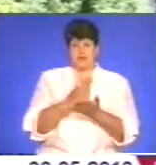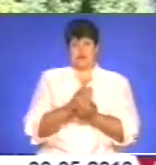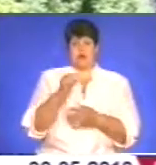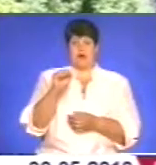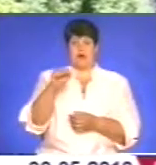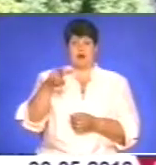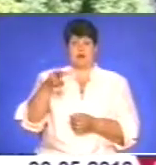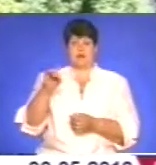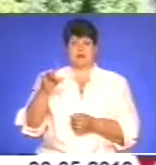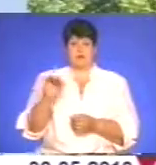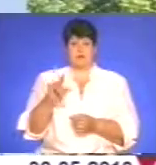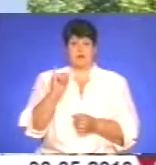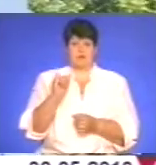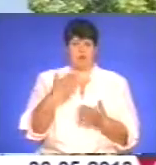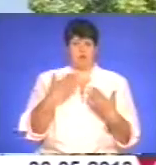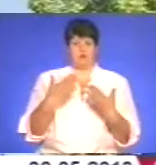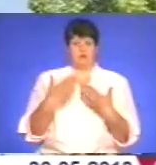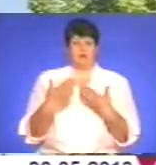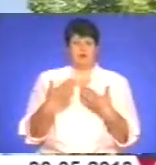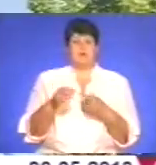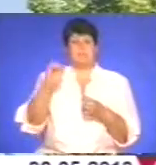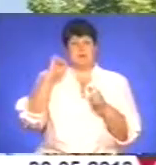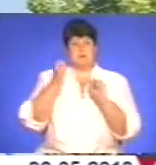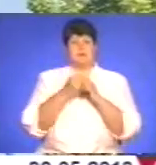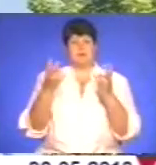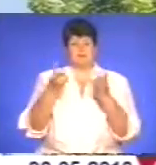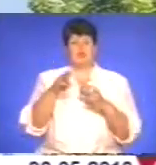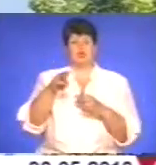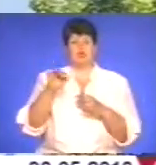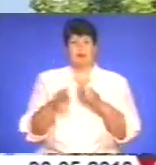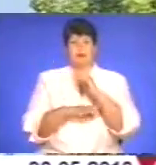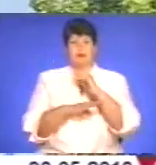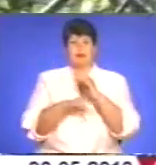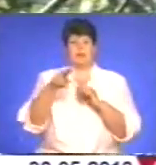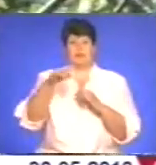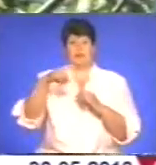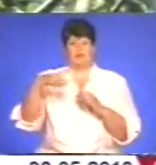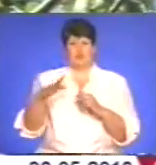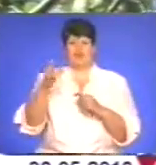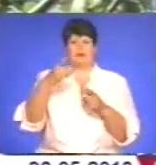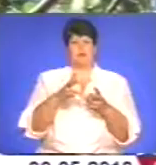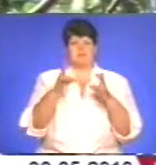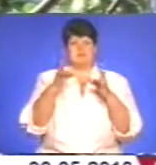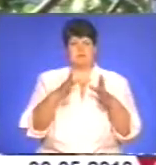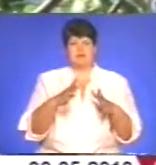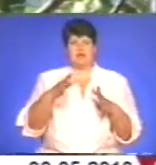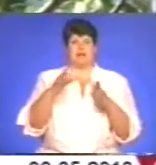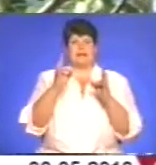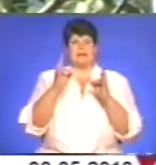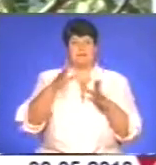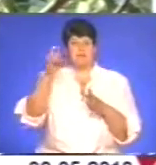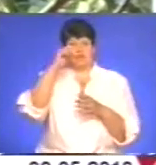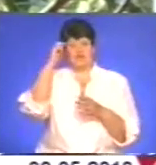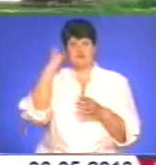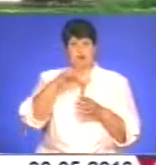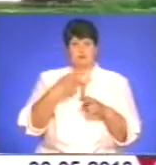вона погано переносить. Треба пам'ятати, що тополинний пух найбільш небезпечний в жарку і вітряну погоду, тому в такі дні краще не